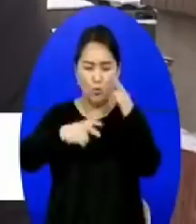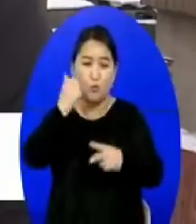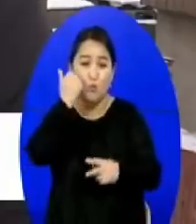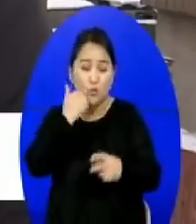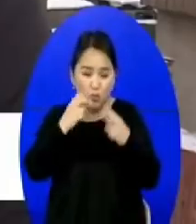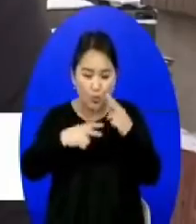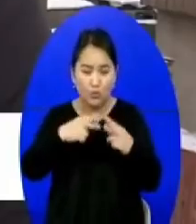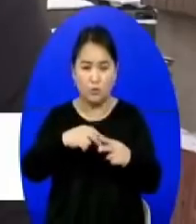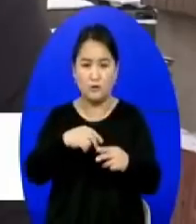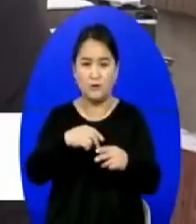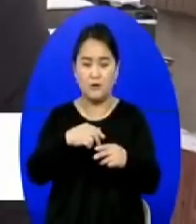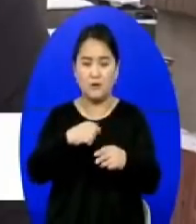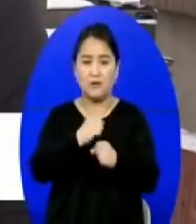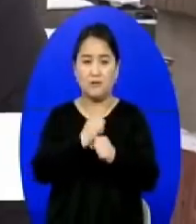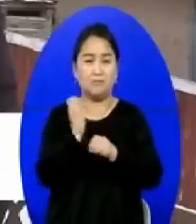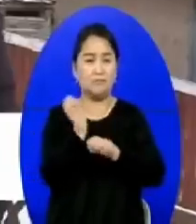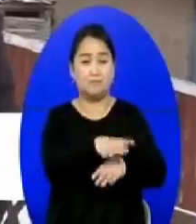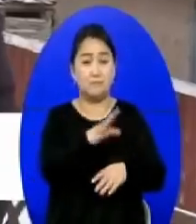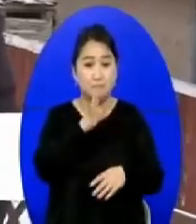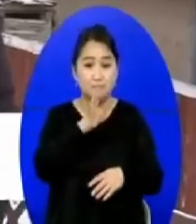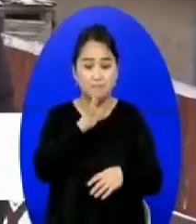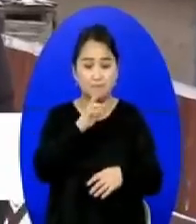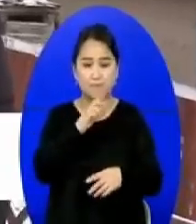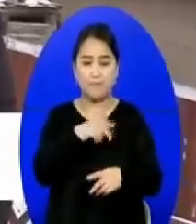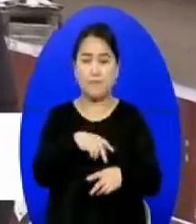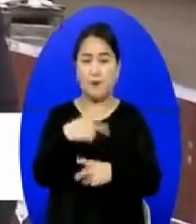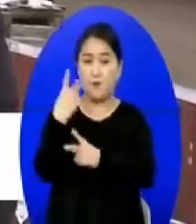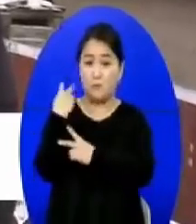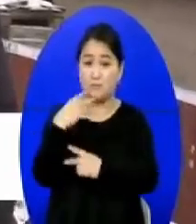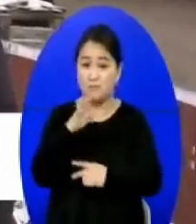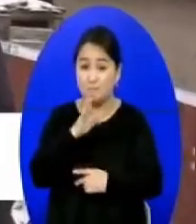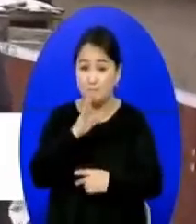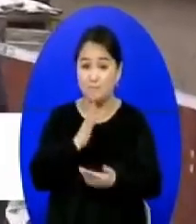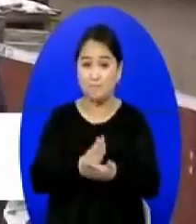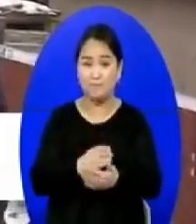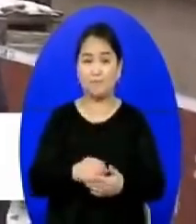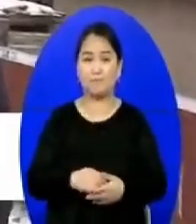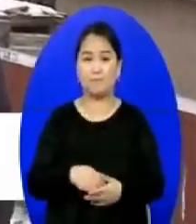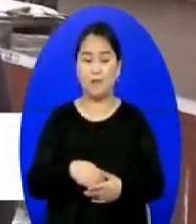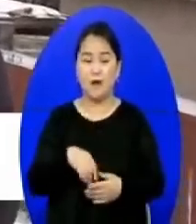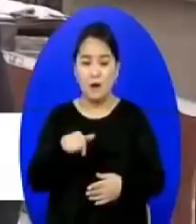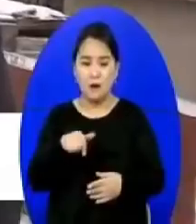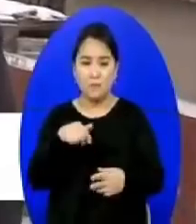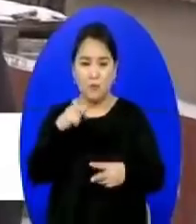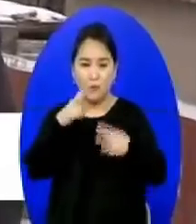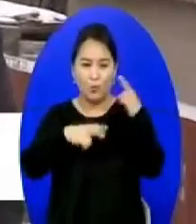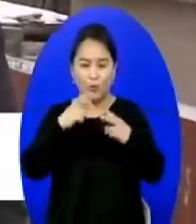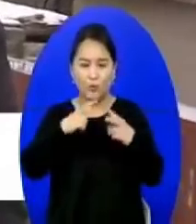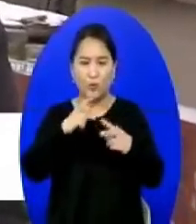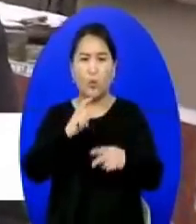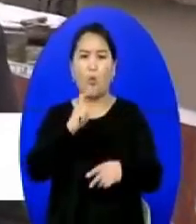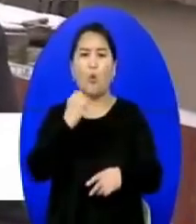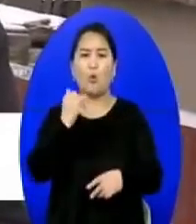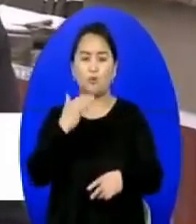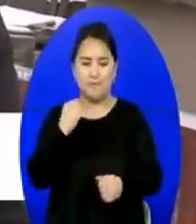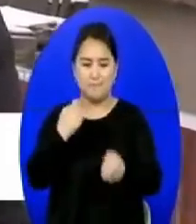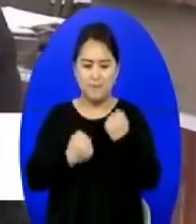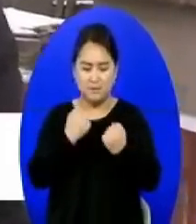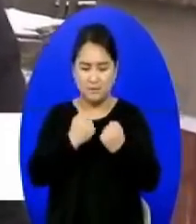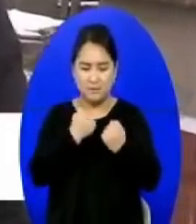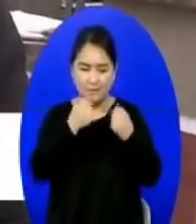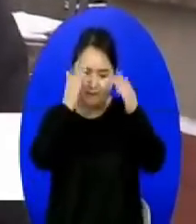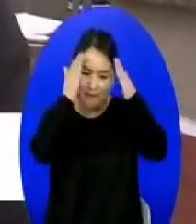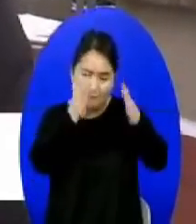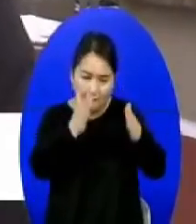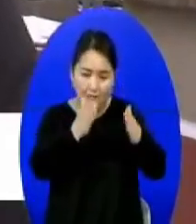одоо мөрдөж ажиллахыг л үүрэг болгоно. Өндөр насжилттай тээврийн хэрэгслийн одоо энэ утаан дээр л маш сайн анхаарлаа хандуулж энэ дээр